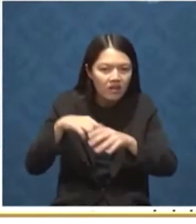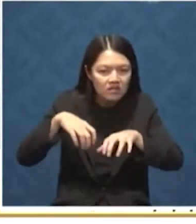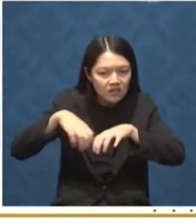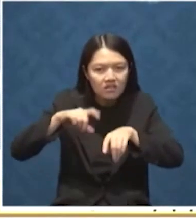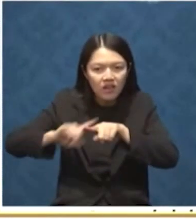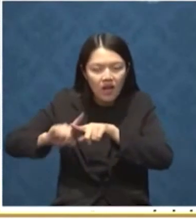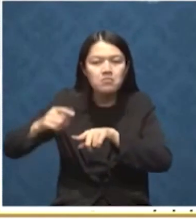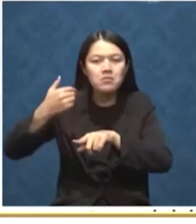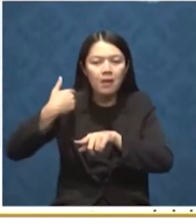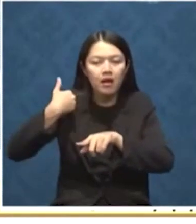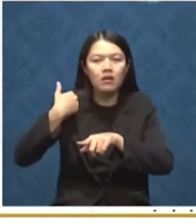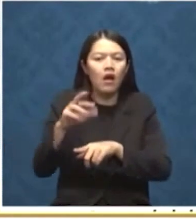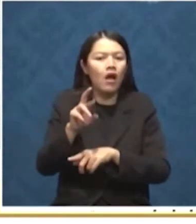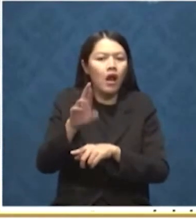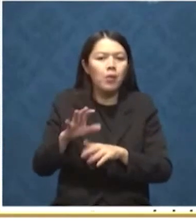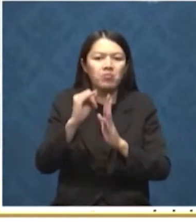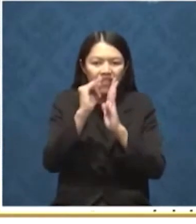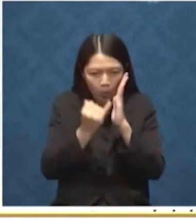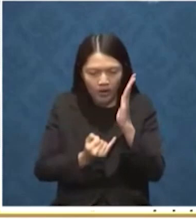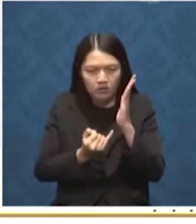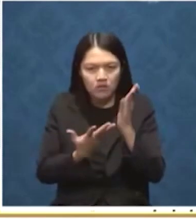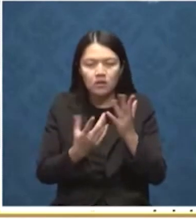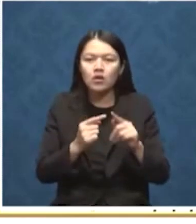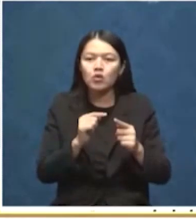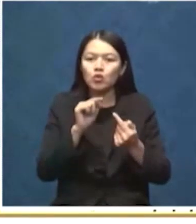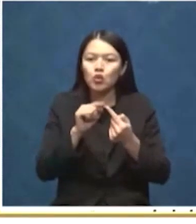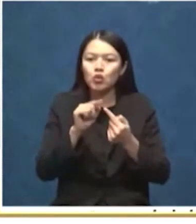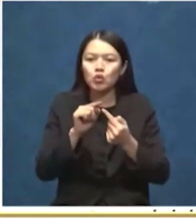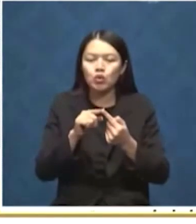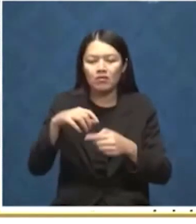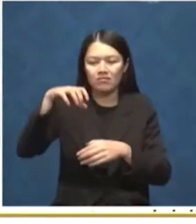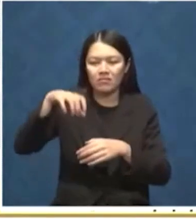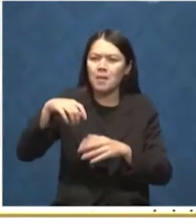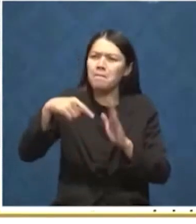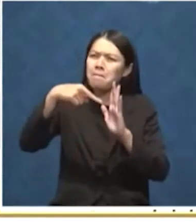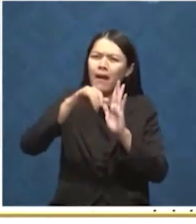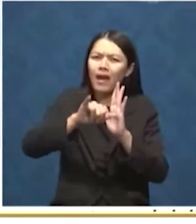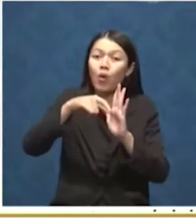หร